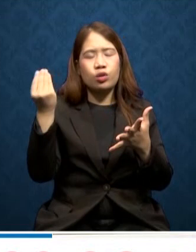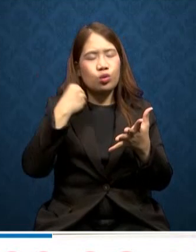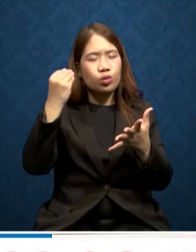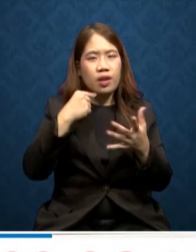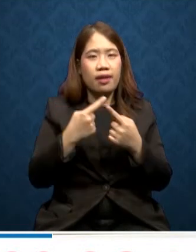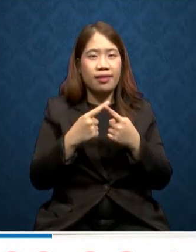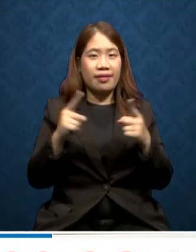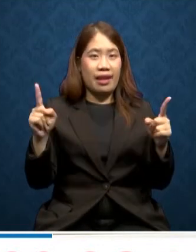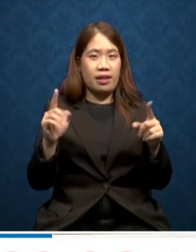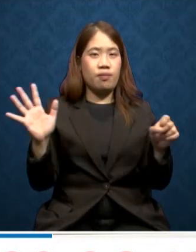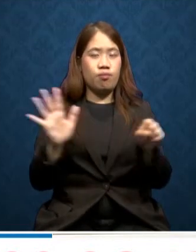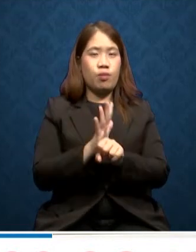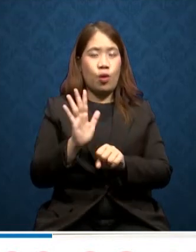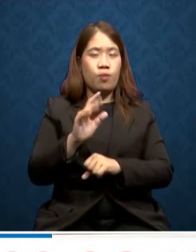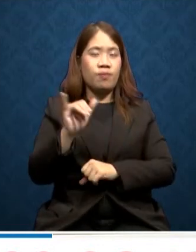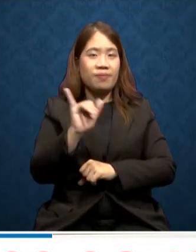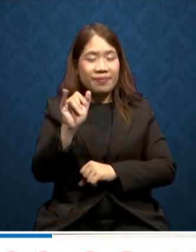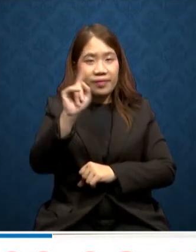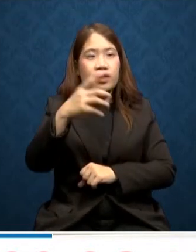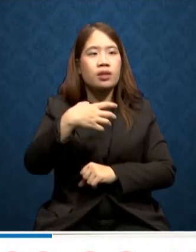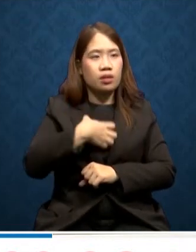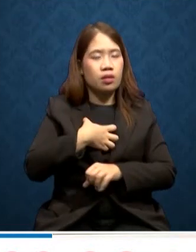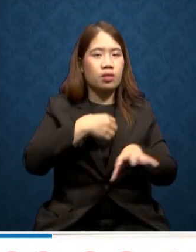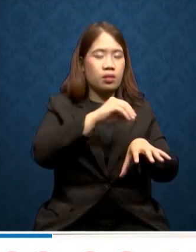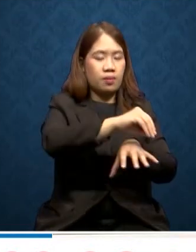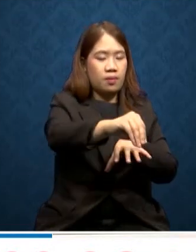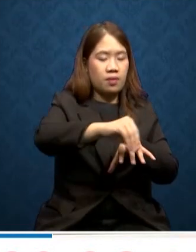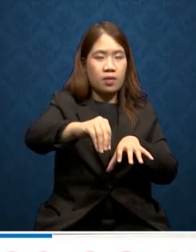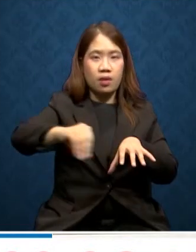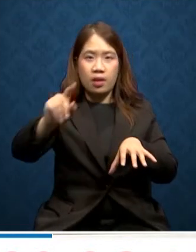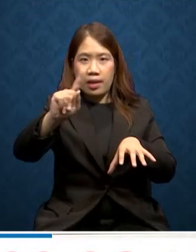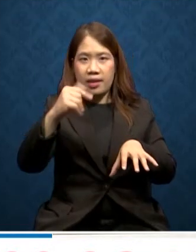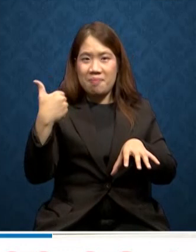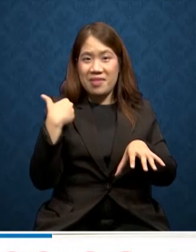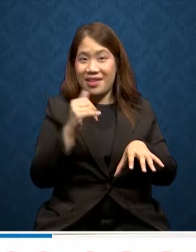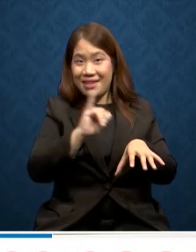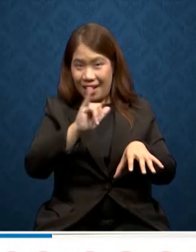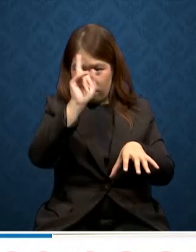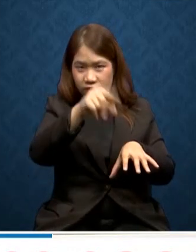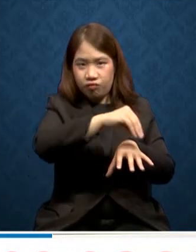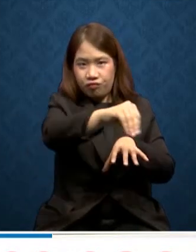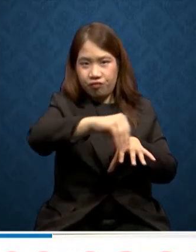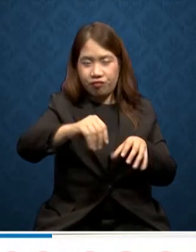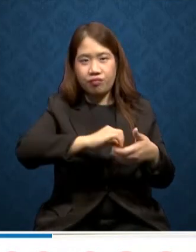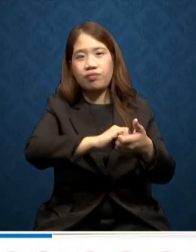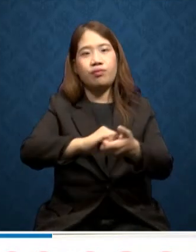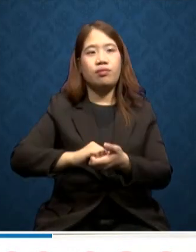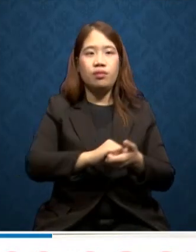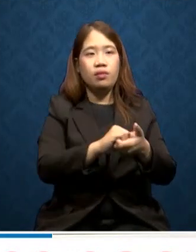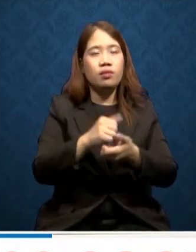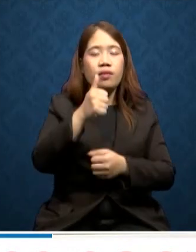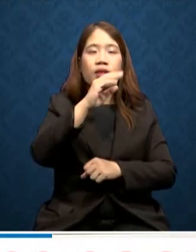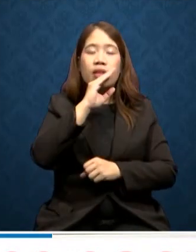ดเนี่ย DTI วัตถุประสงค์จริงๆต้องการบูรณาการสิ่งที่ขาดให้เติมเต็มถ้าเราสามารถทำสิ่งที่ขาดเติมเต็ม